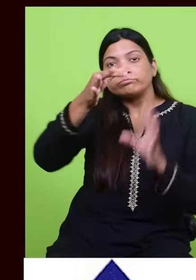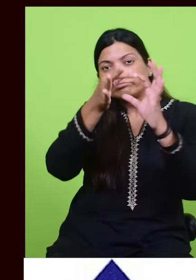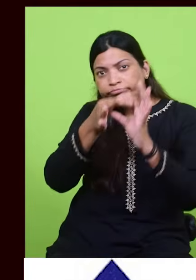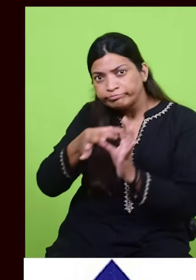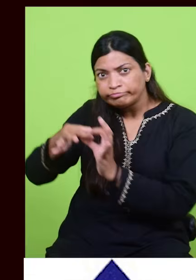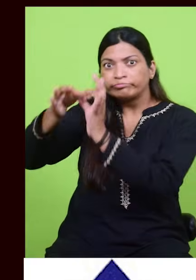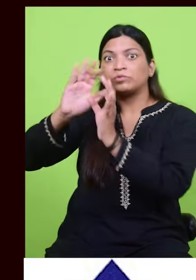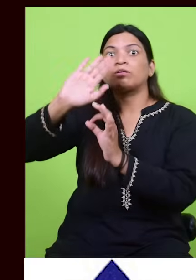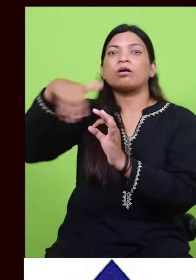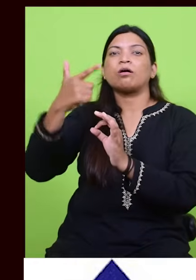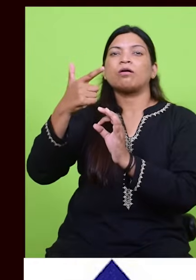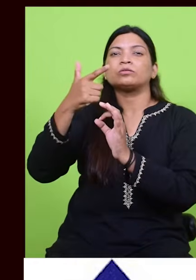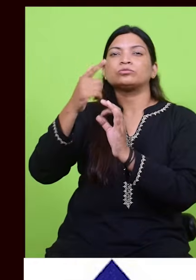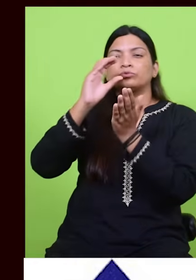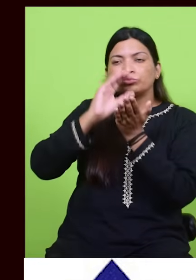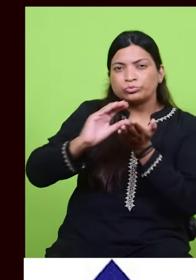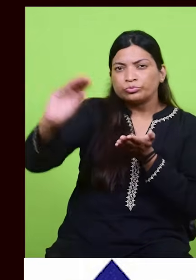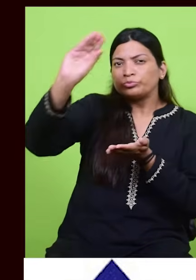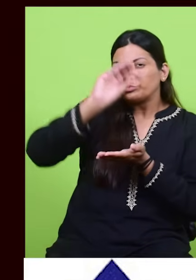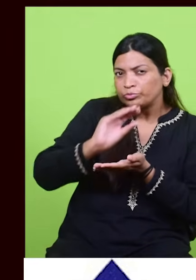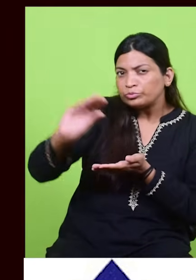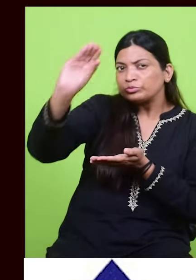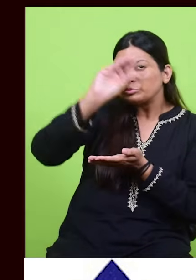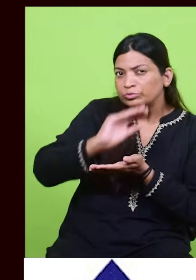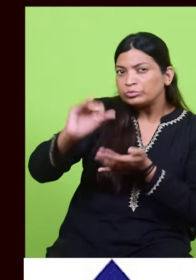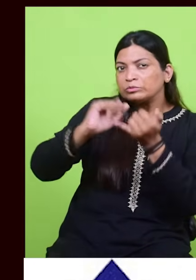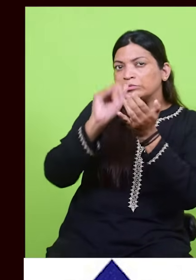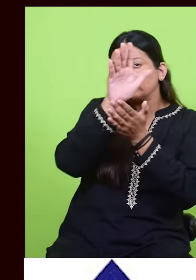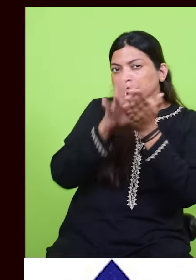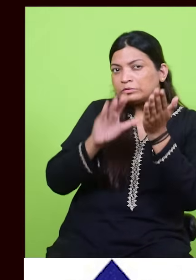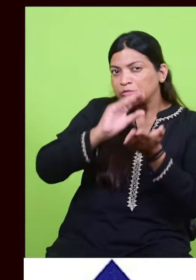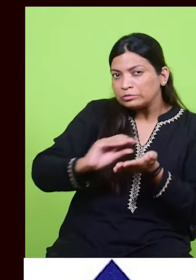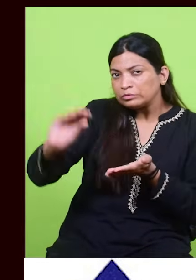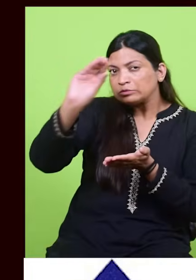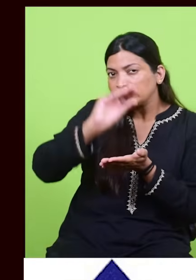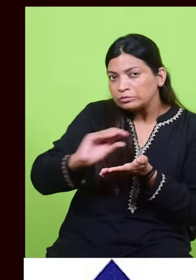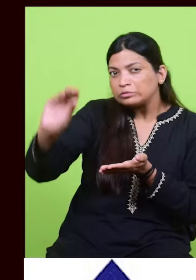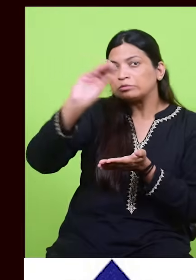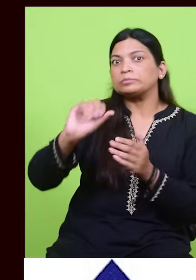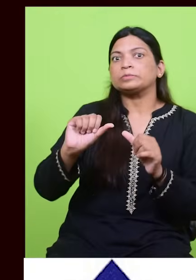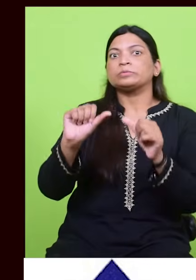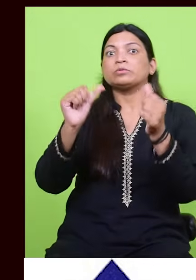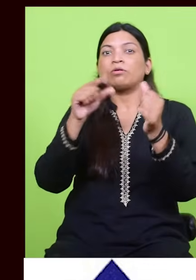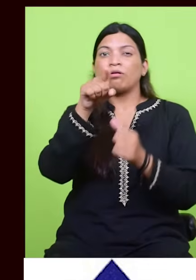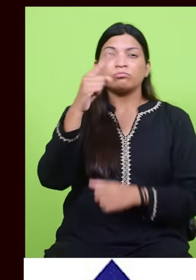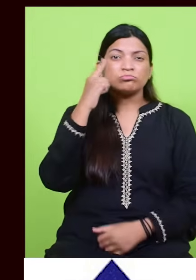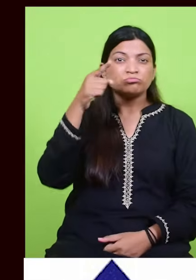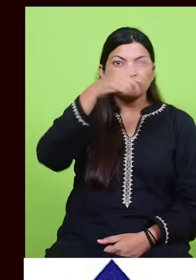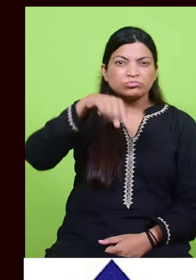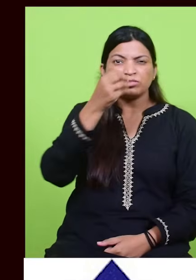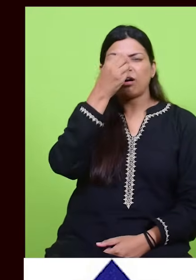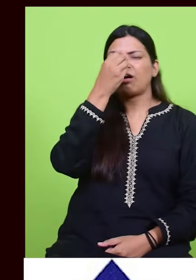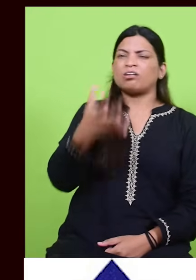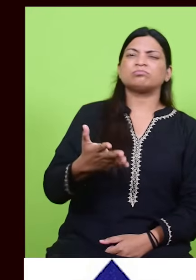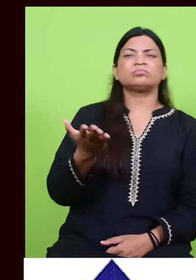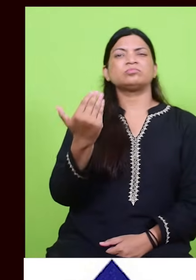क्योंकि 5th और 8th ठीक है ओके छोटा छोटा सा सिलेबस था वो हो जाता, लेकिन आप 9th से ही एक्सपेक्ट नहीं कर सकते हैं कि हम